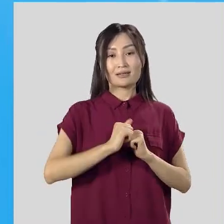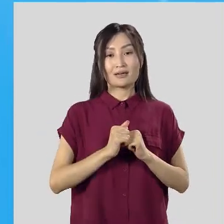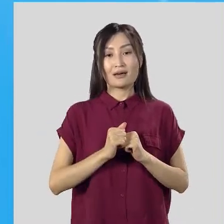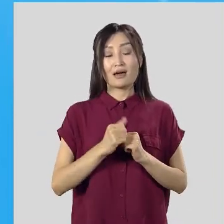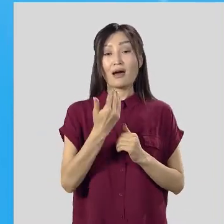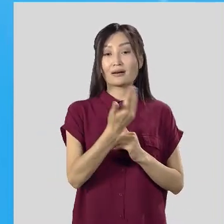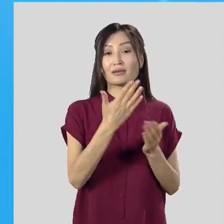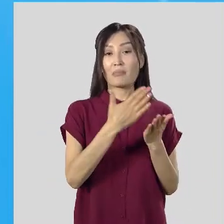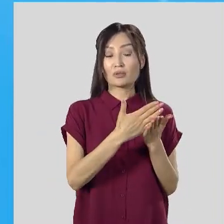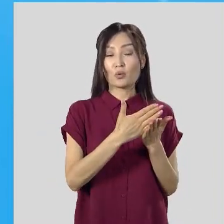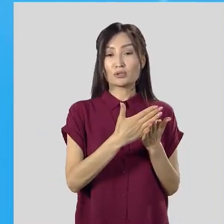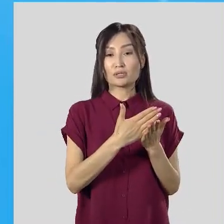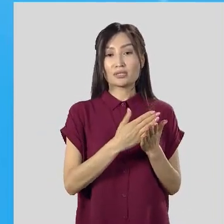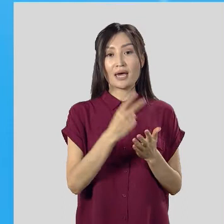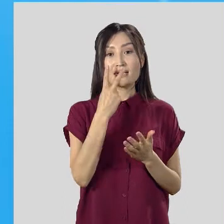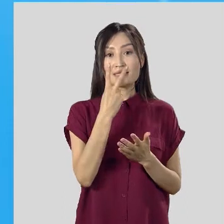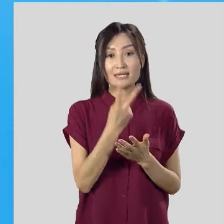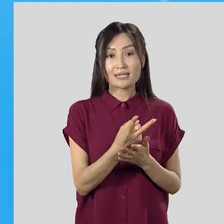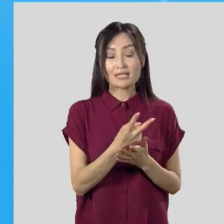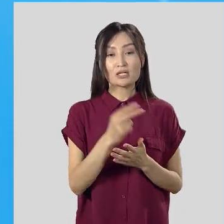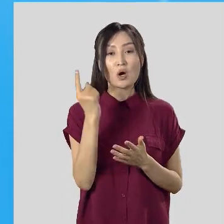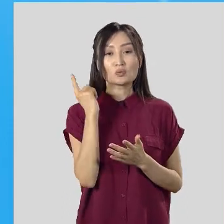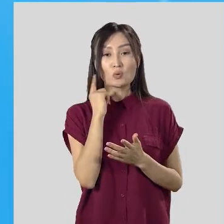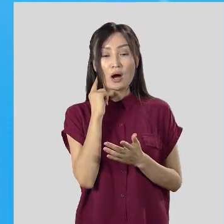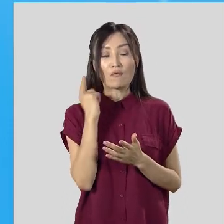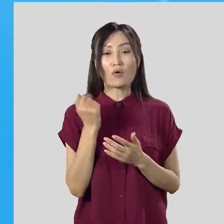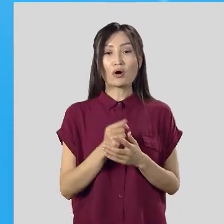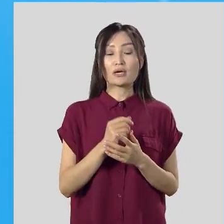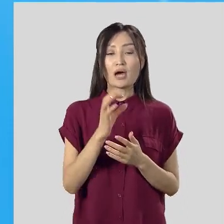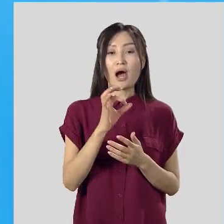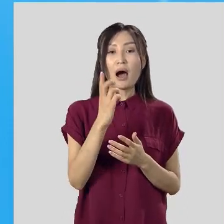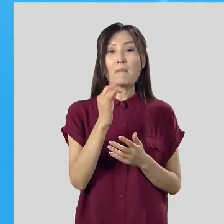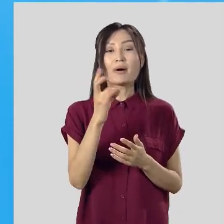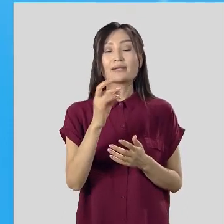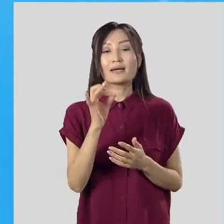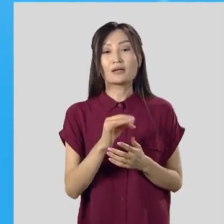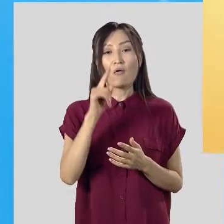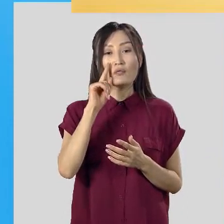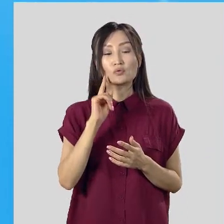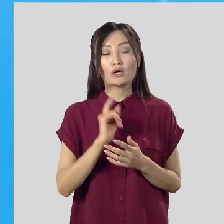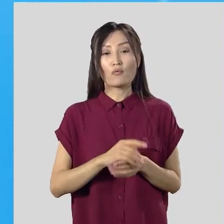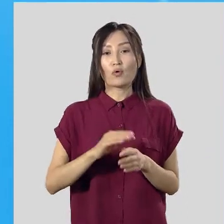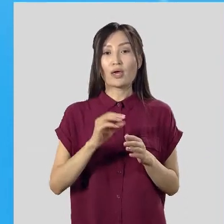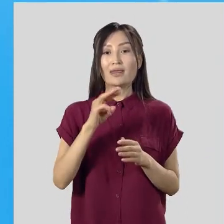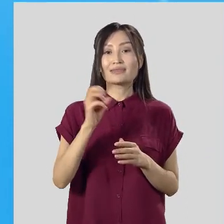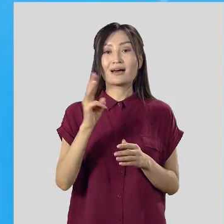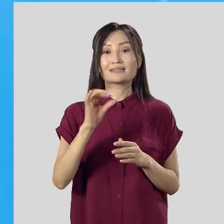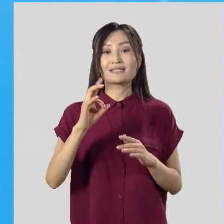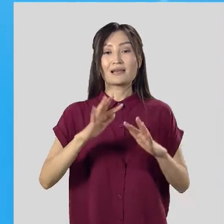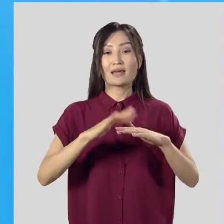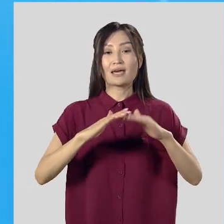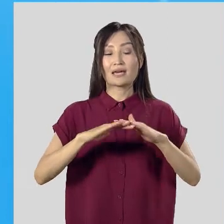К ним относятся зрительный, слуховой, обонятельный, вкусовой, тактильный